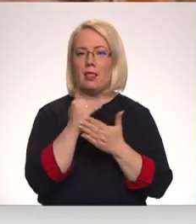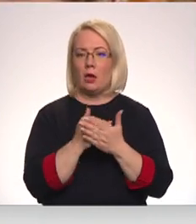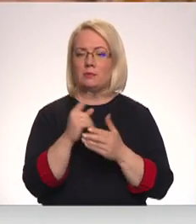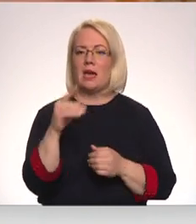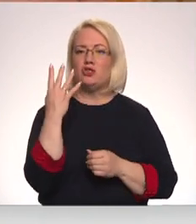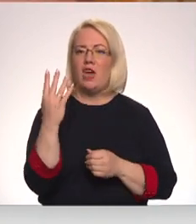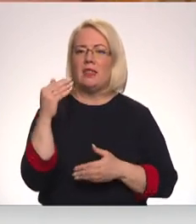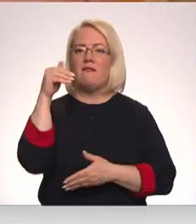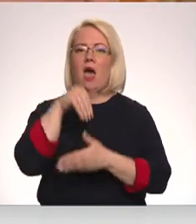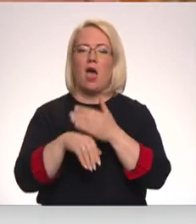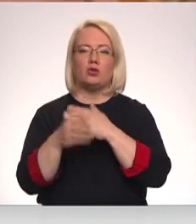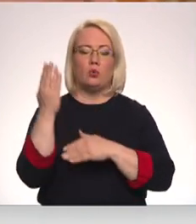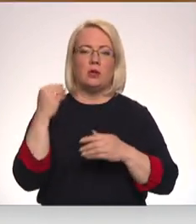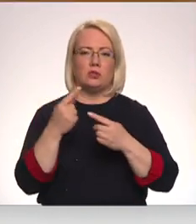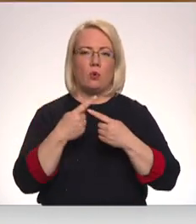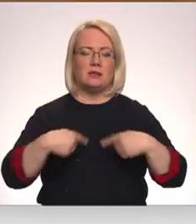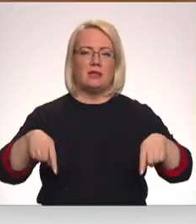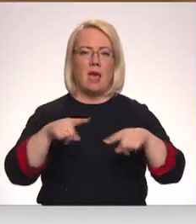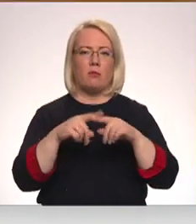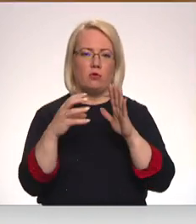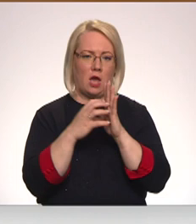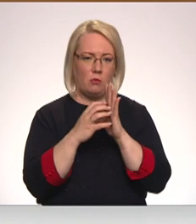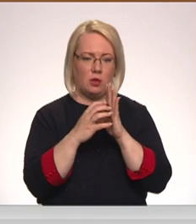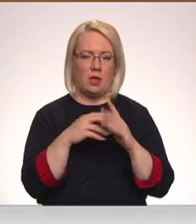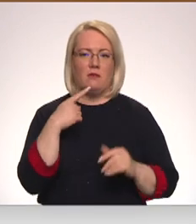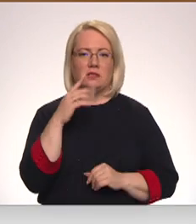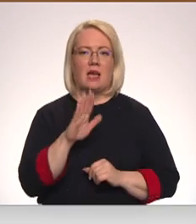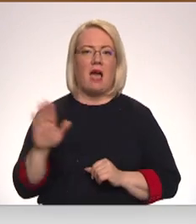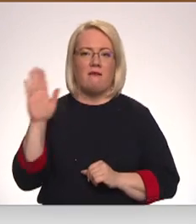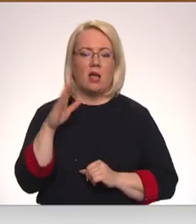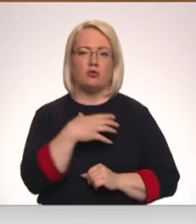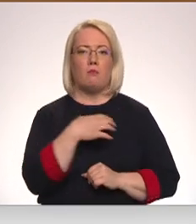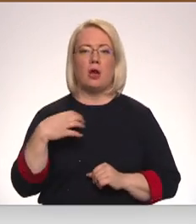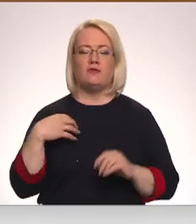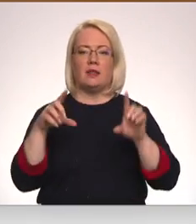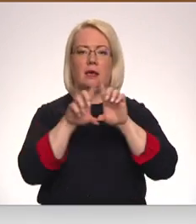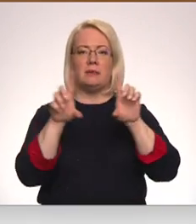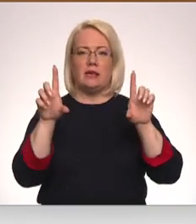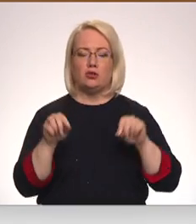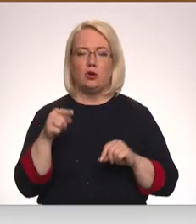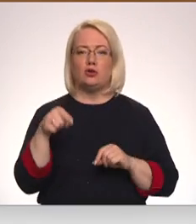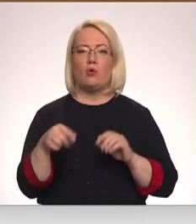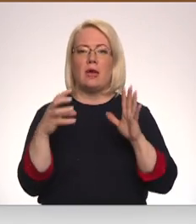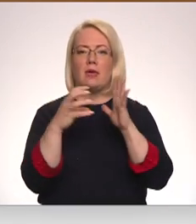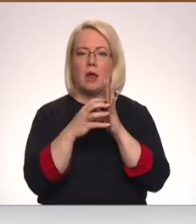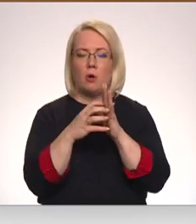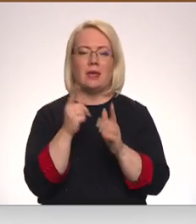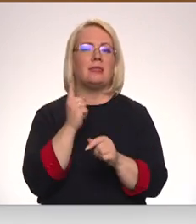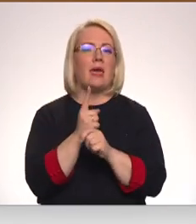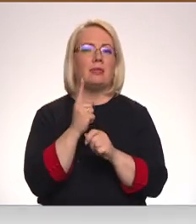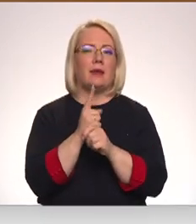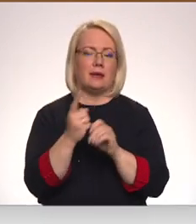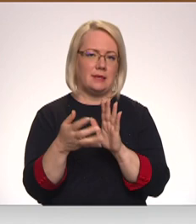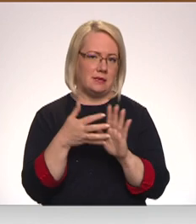četru vēsturisko zemju ģerboņiem. Valsts un pašvaldības institūcijas šo ģerboni pašreiz nedrīkst